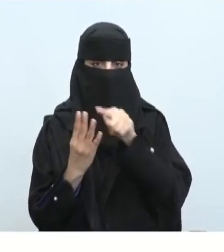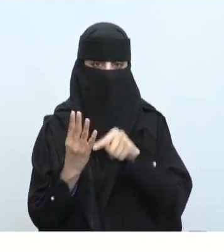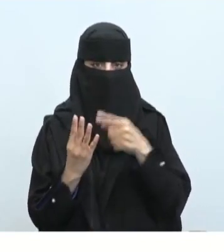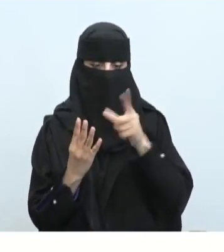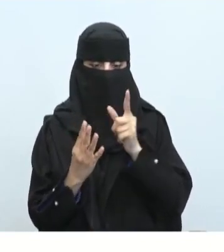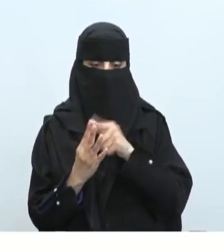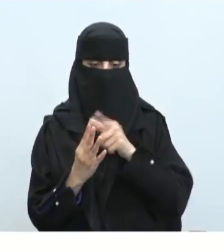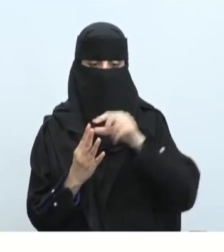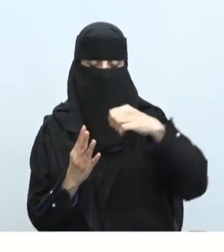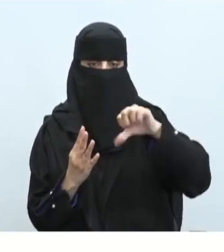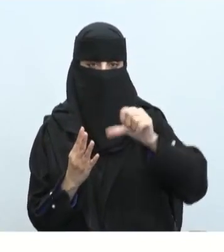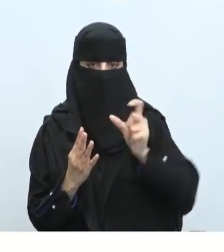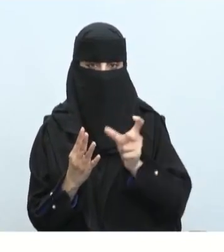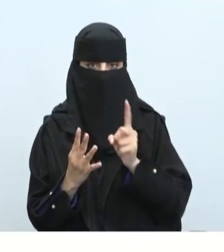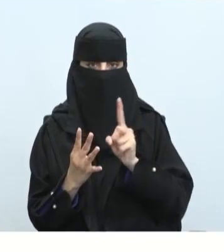ان